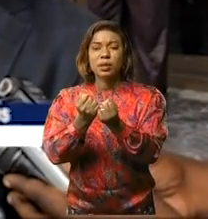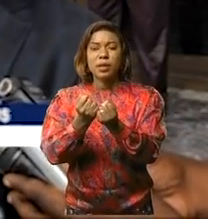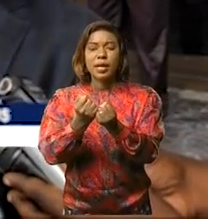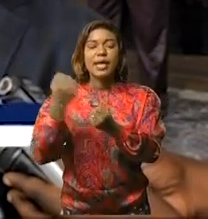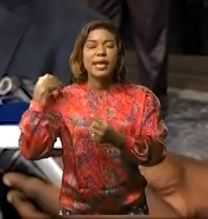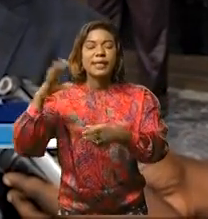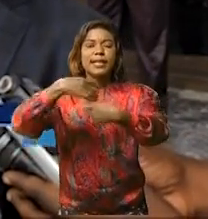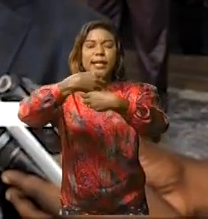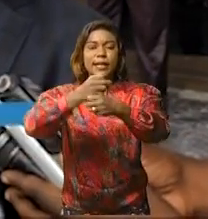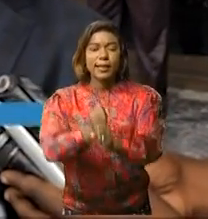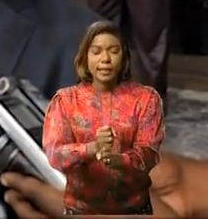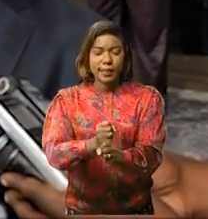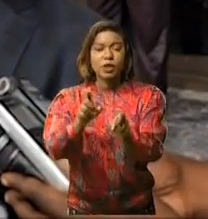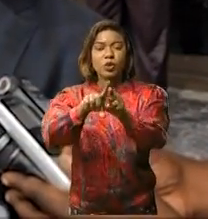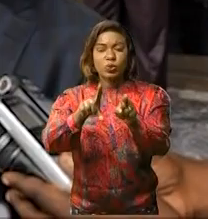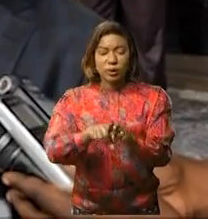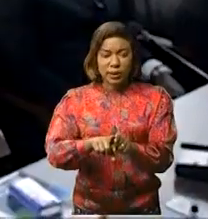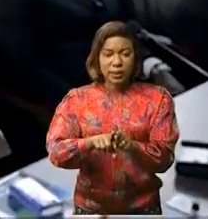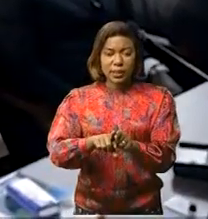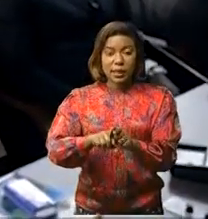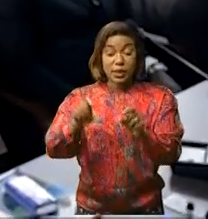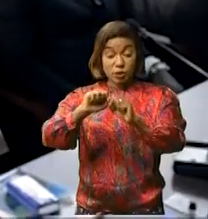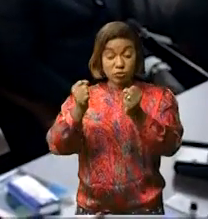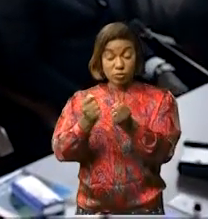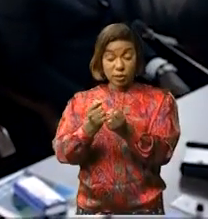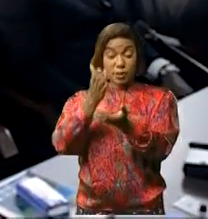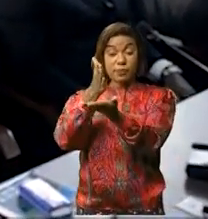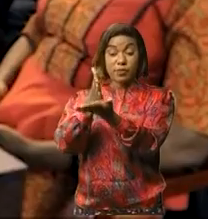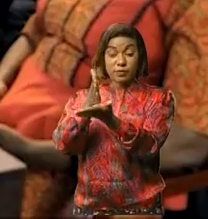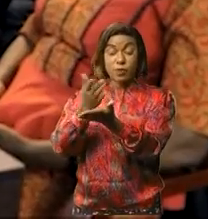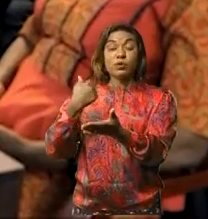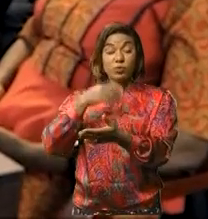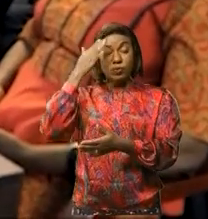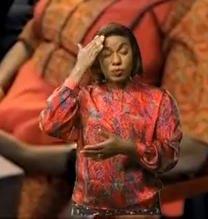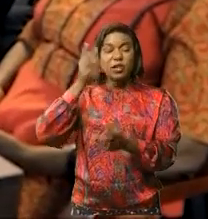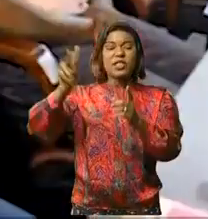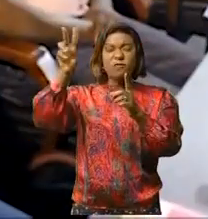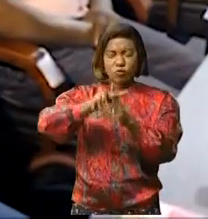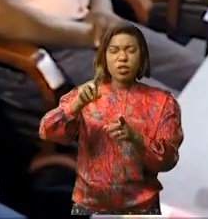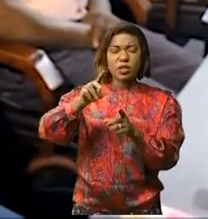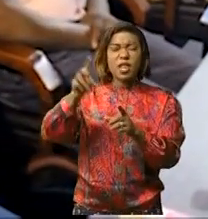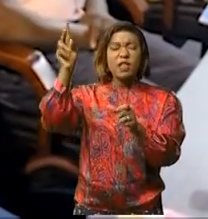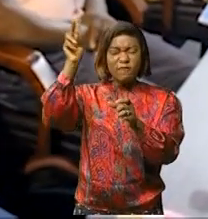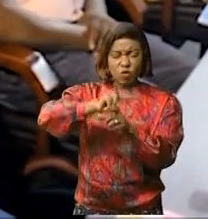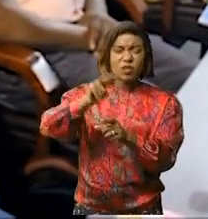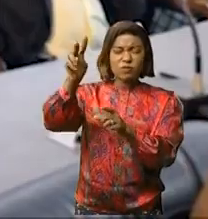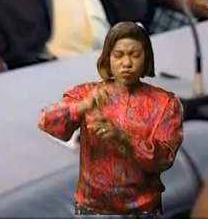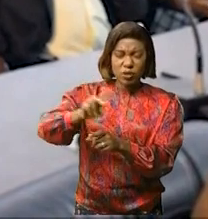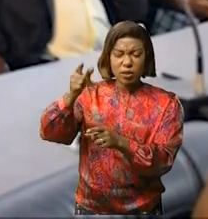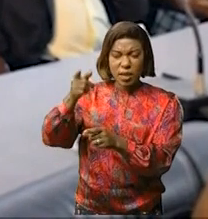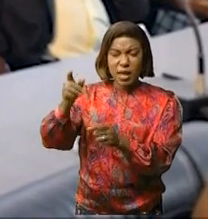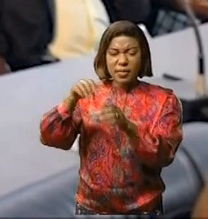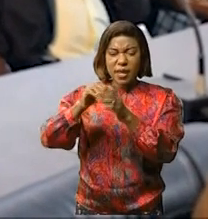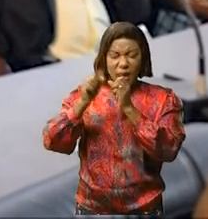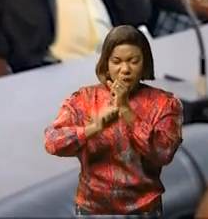l'État crée et aussi les entreprises privées. Nous portons la connaissance de ces violations auprès de l'État à travers la